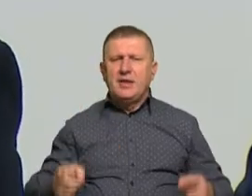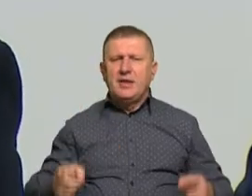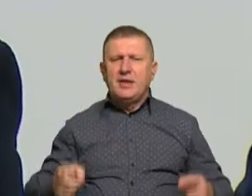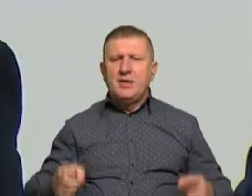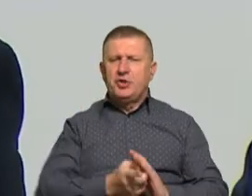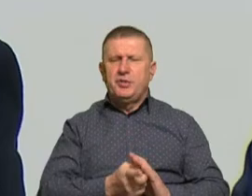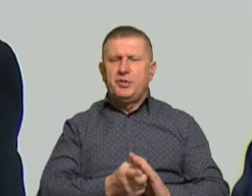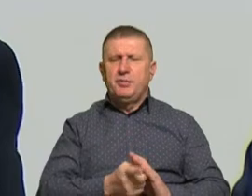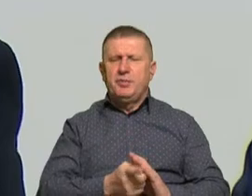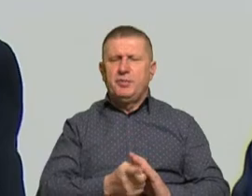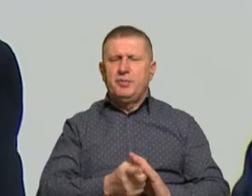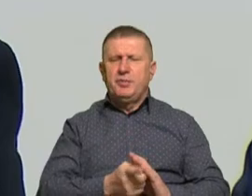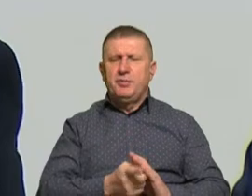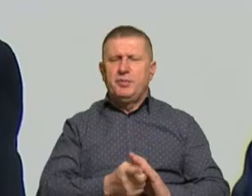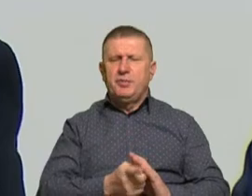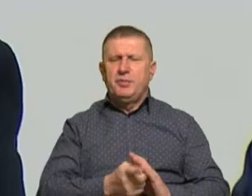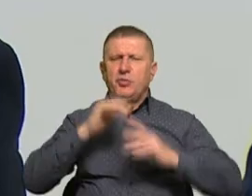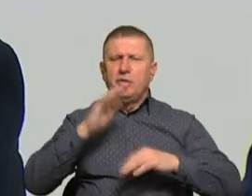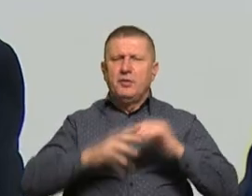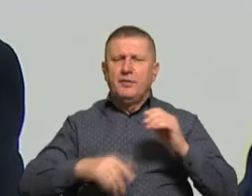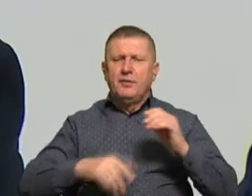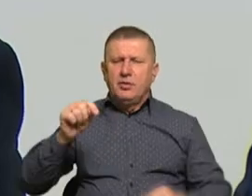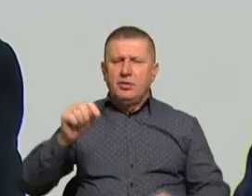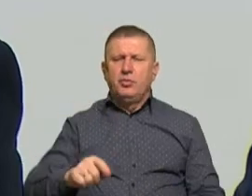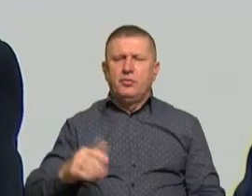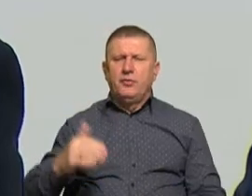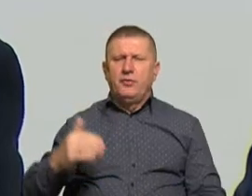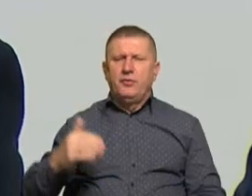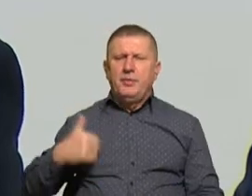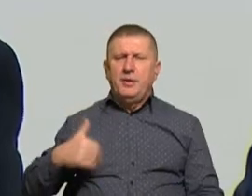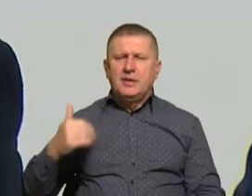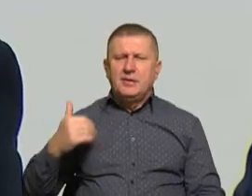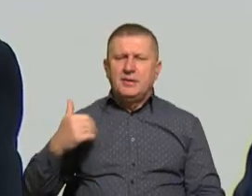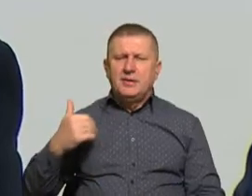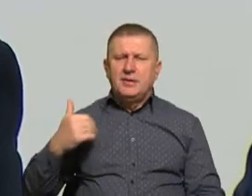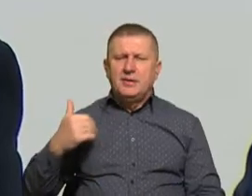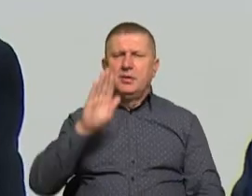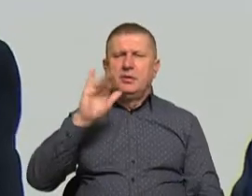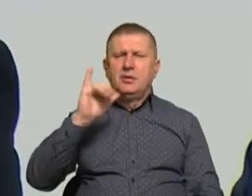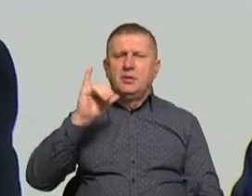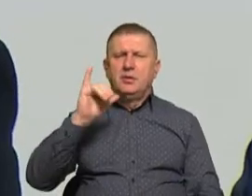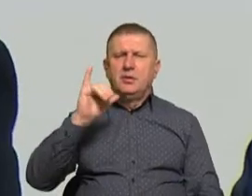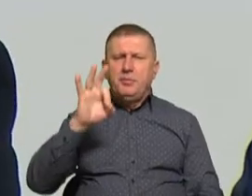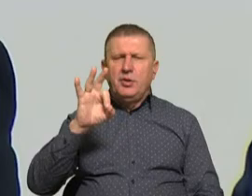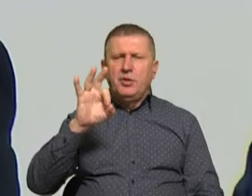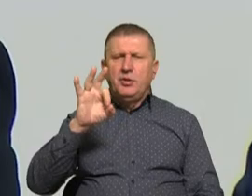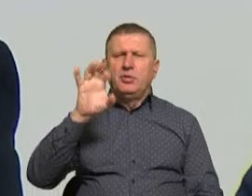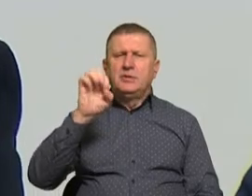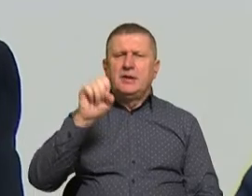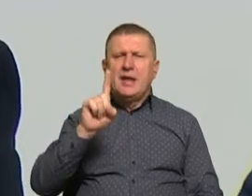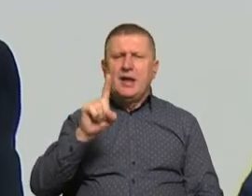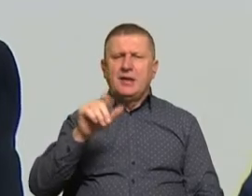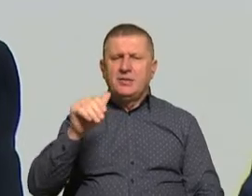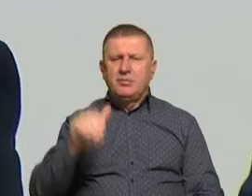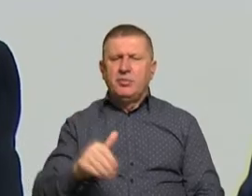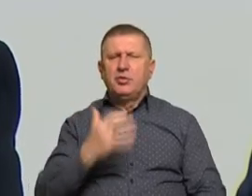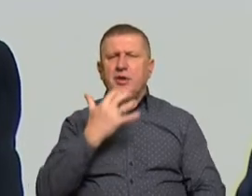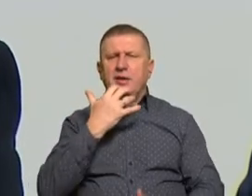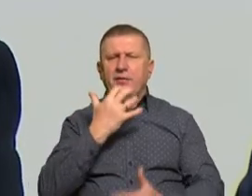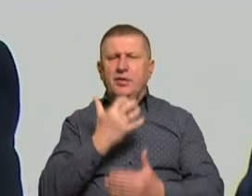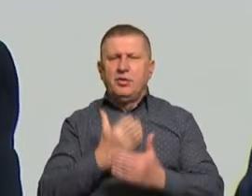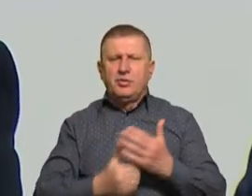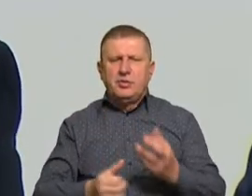sposób, wybudowanie biogazowni w Bielsku. Przecież biogaz można wykorzystywać w różny